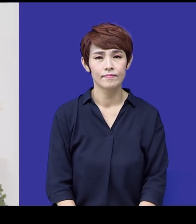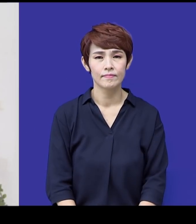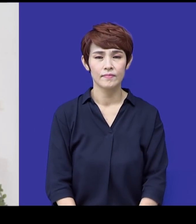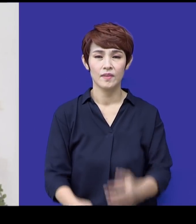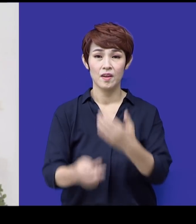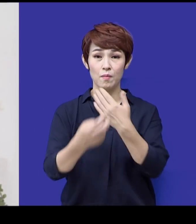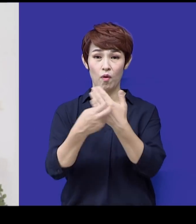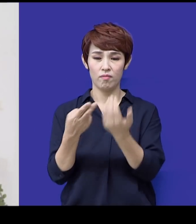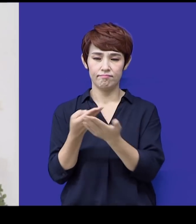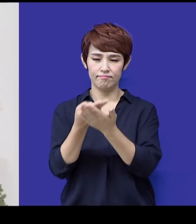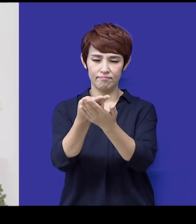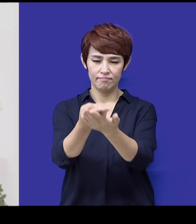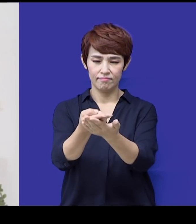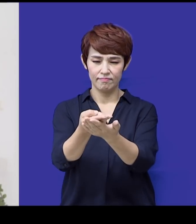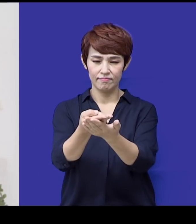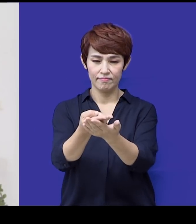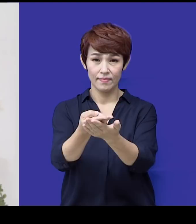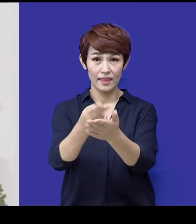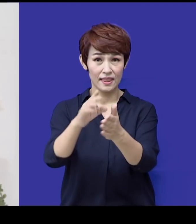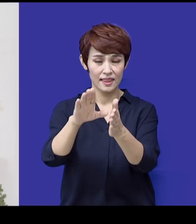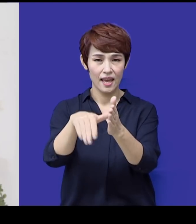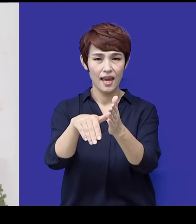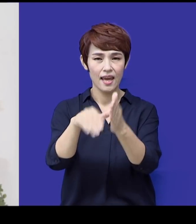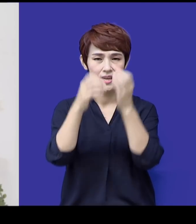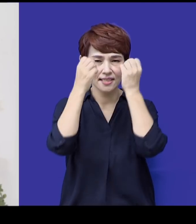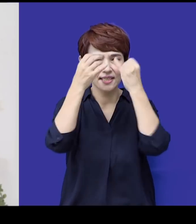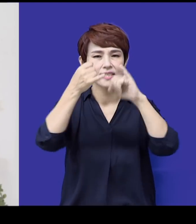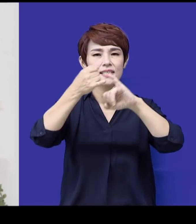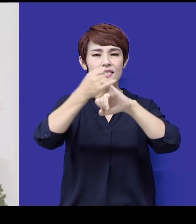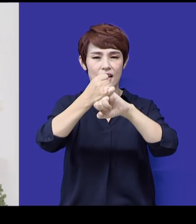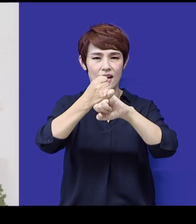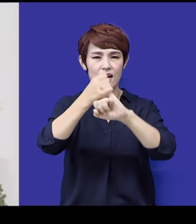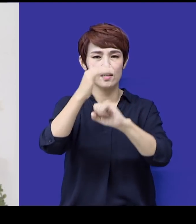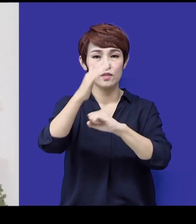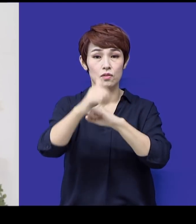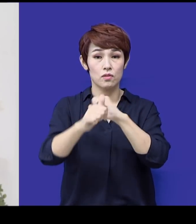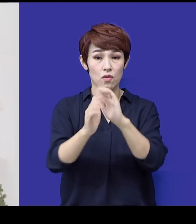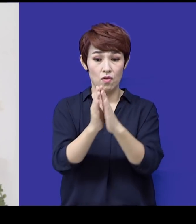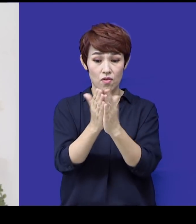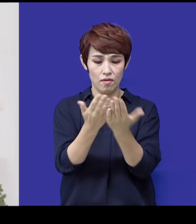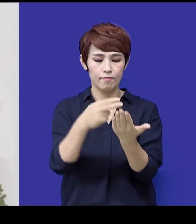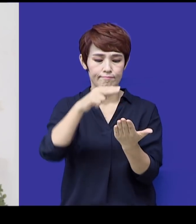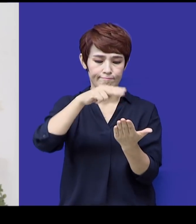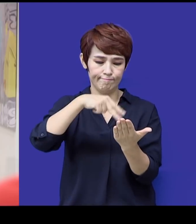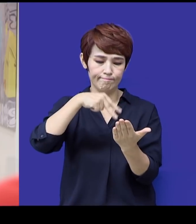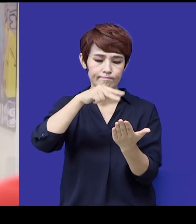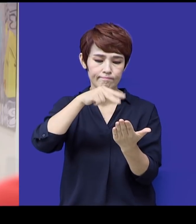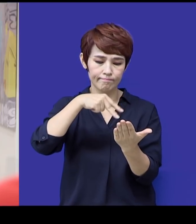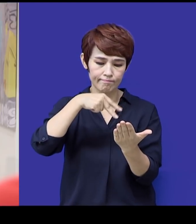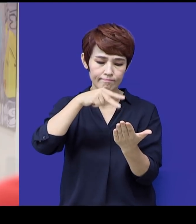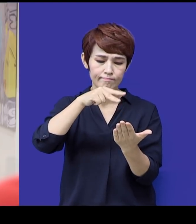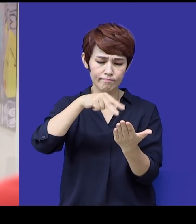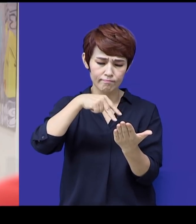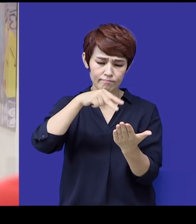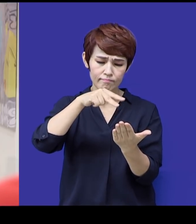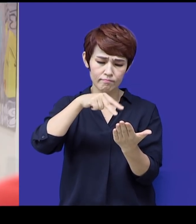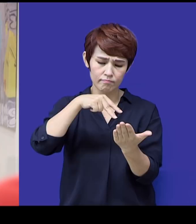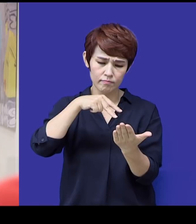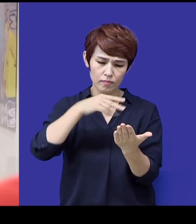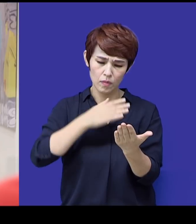입원해 있으면서 신약을 이제 읽기 시작을 했어요. 신약을 읽고 있는데 이